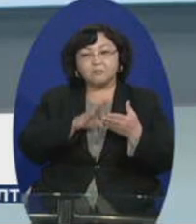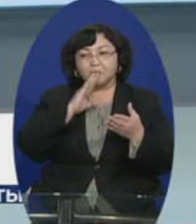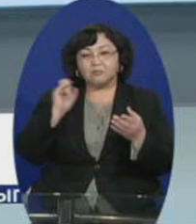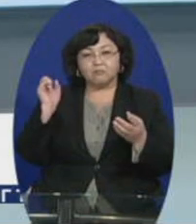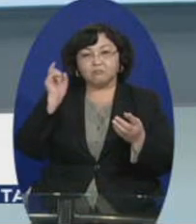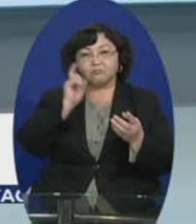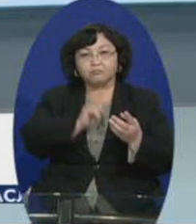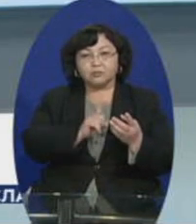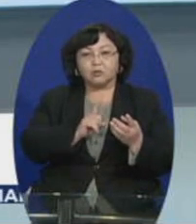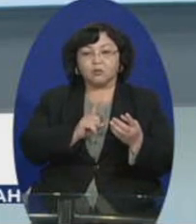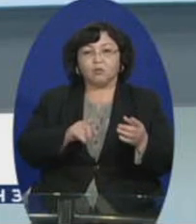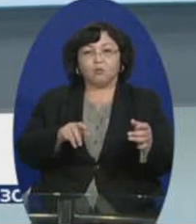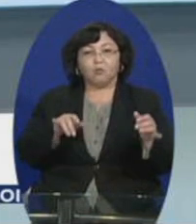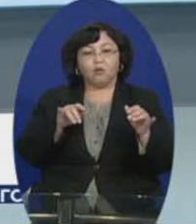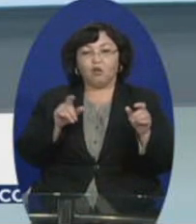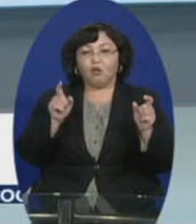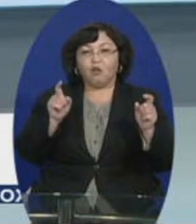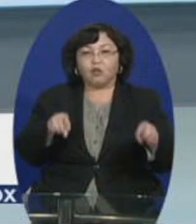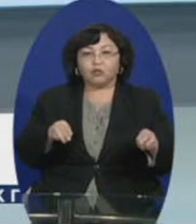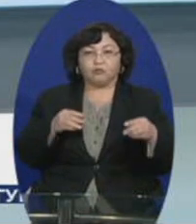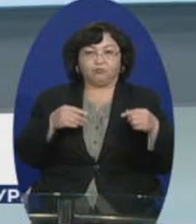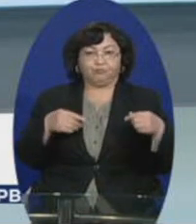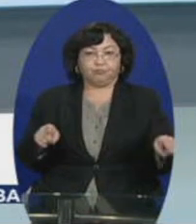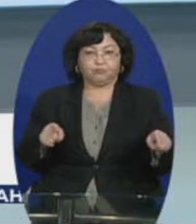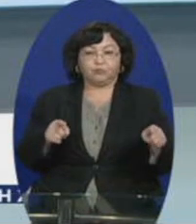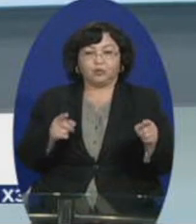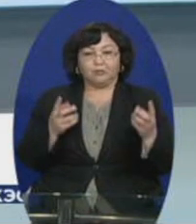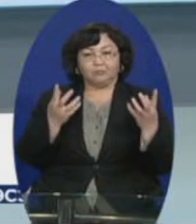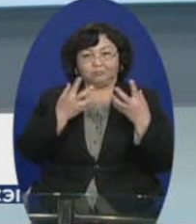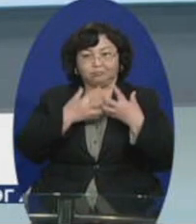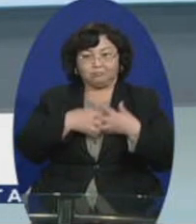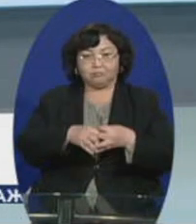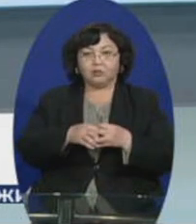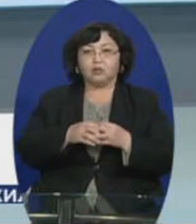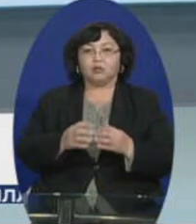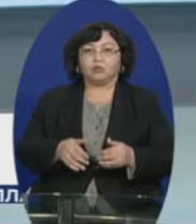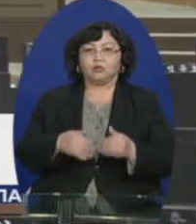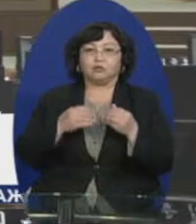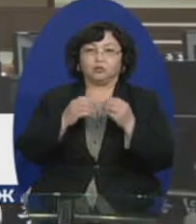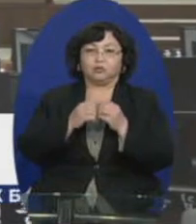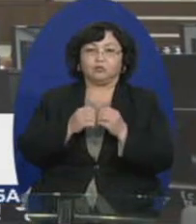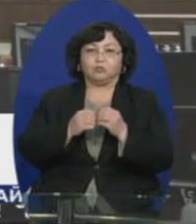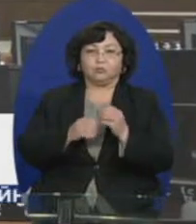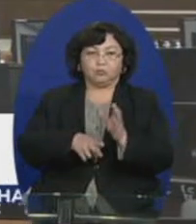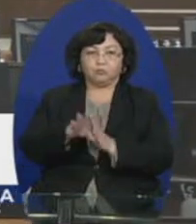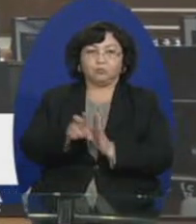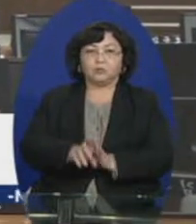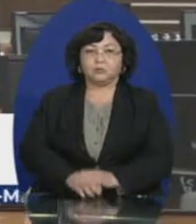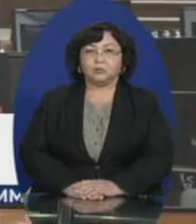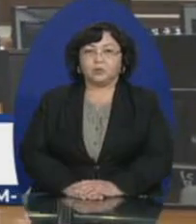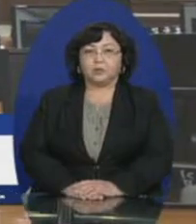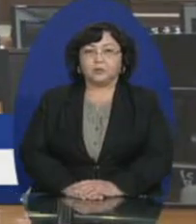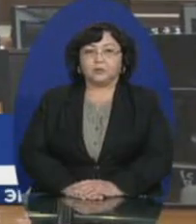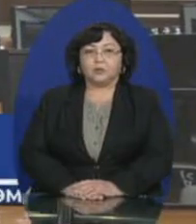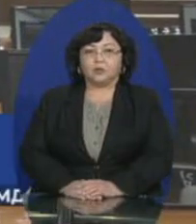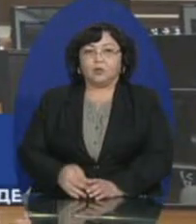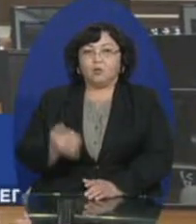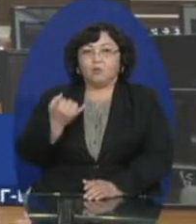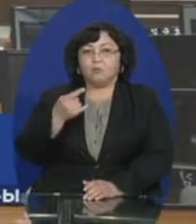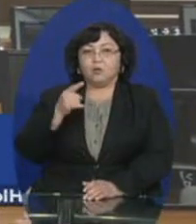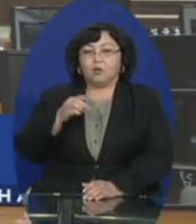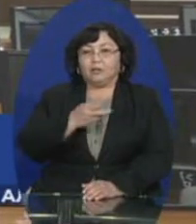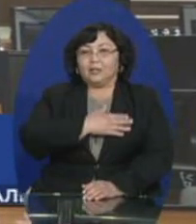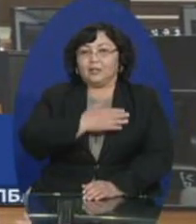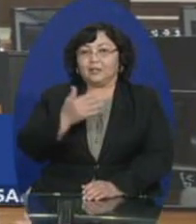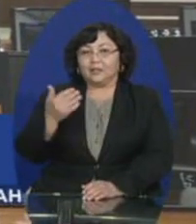нийслэл хотуудын хамтын ажиллагаа олон салбарт өргөжих боломжтойг хөндлөө. Нийслэлийн засаг дарга бүгд Улаанбаатар хотын захирч